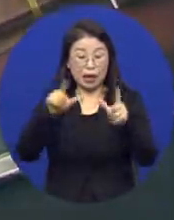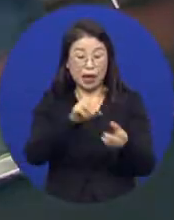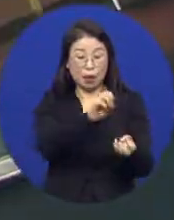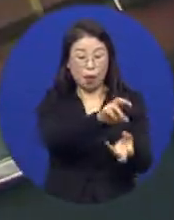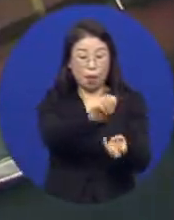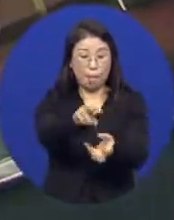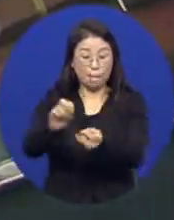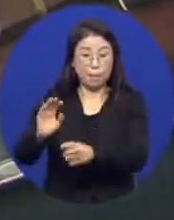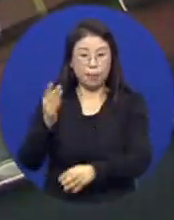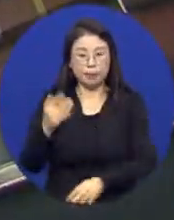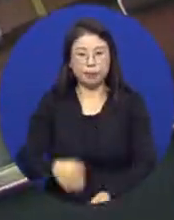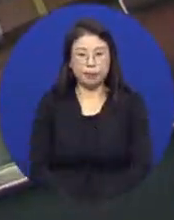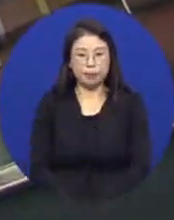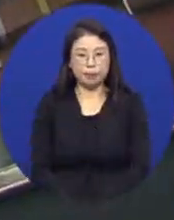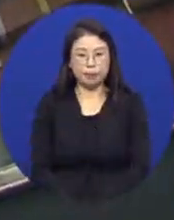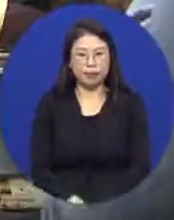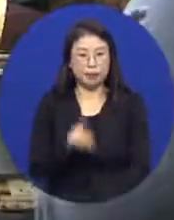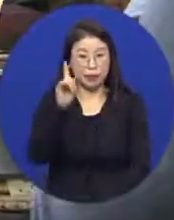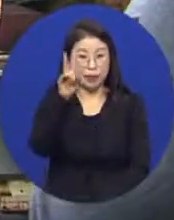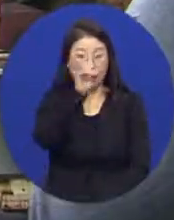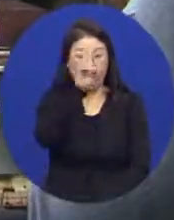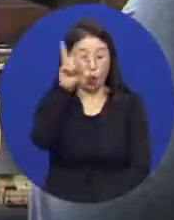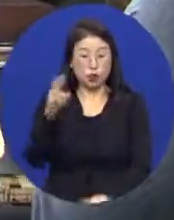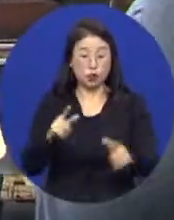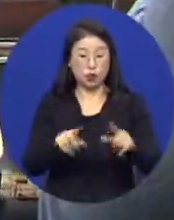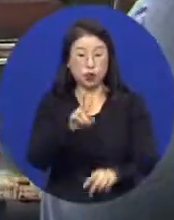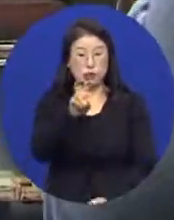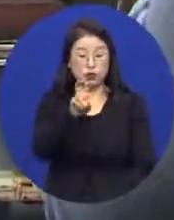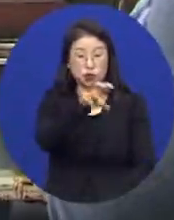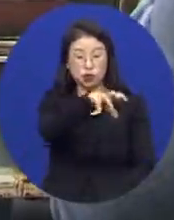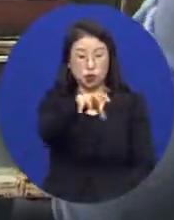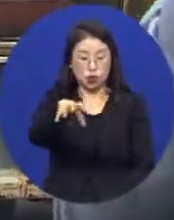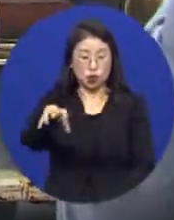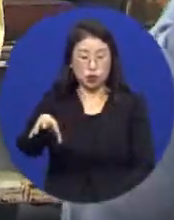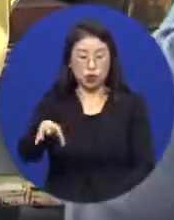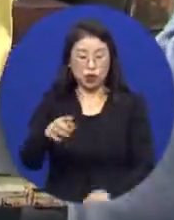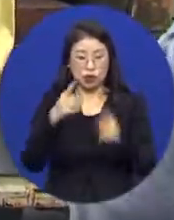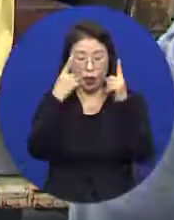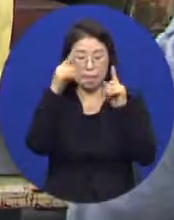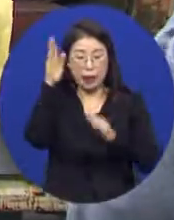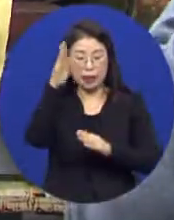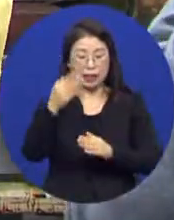시험장으로 배송됩니다. 내일 오후에는 도내 20개 시험장에서